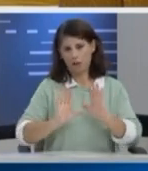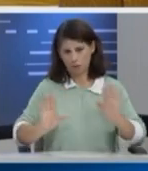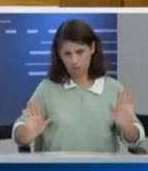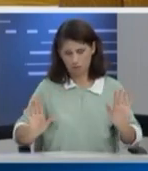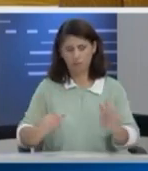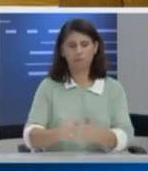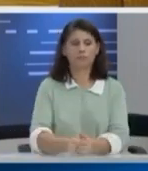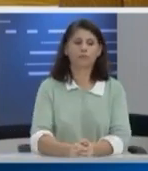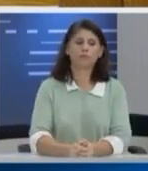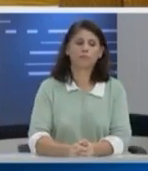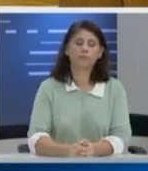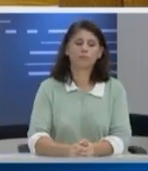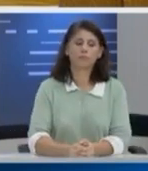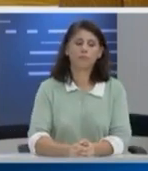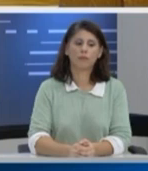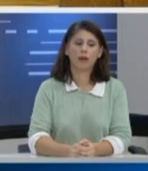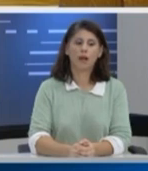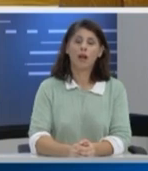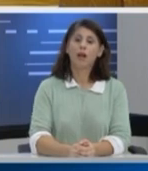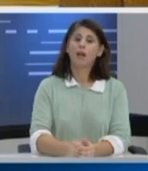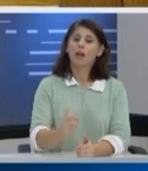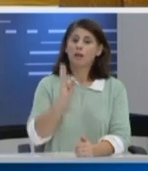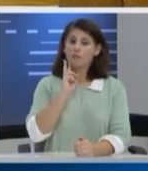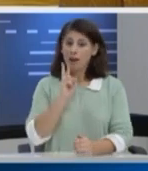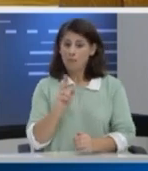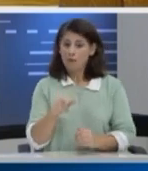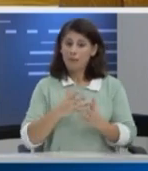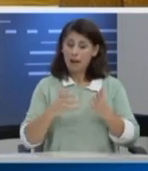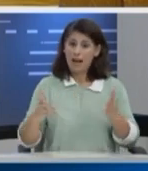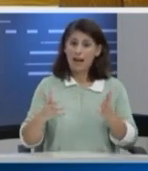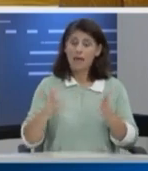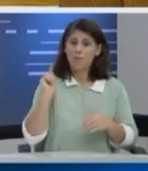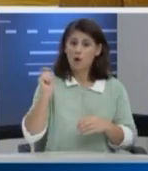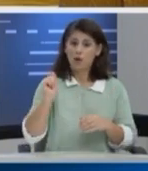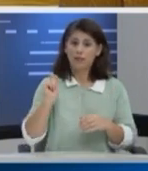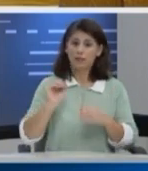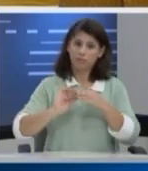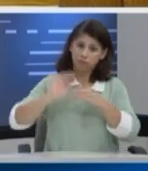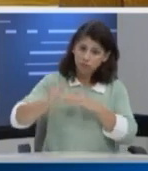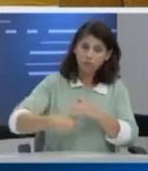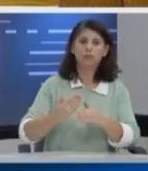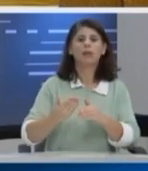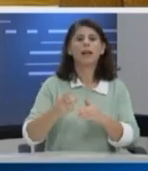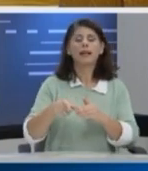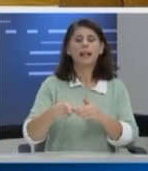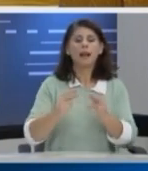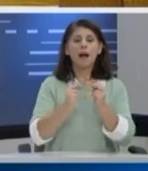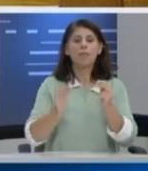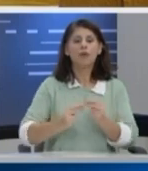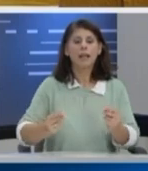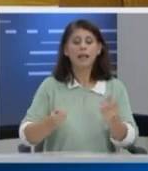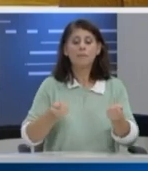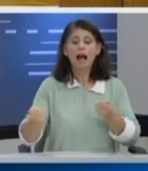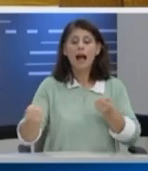Αλλά κυρίως η μεγάλη αυτή πολιτική ανατροπή ήταν και το αποτέλεσμα της διαχείρισης